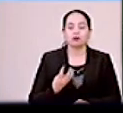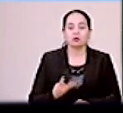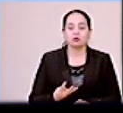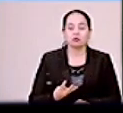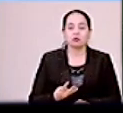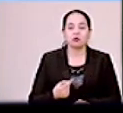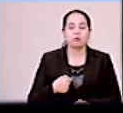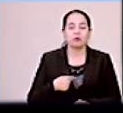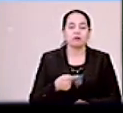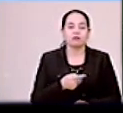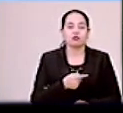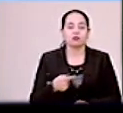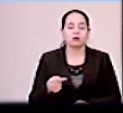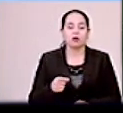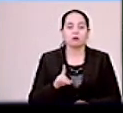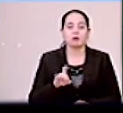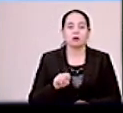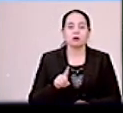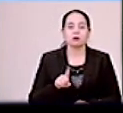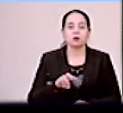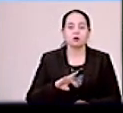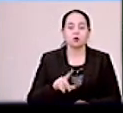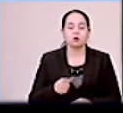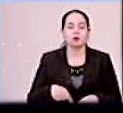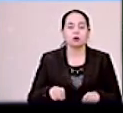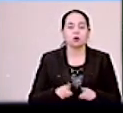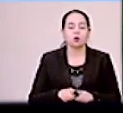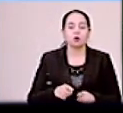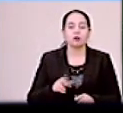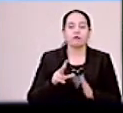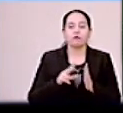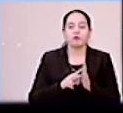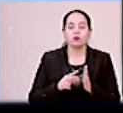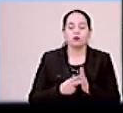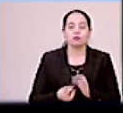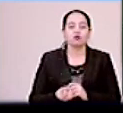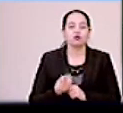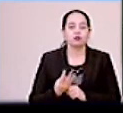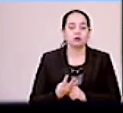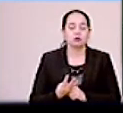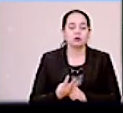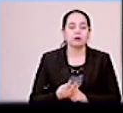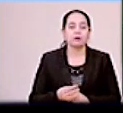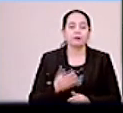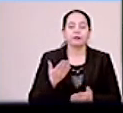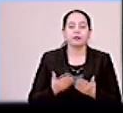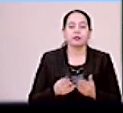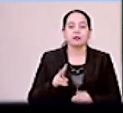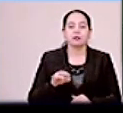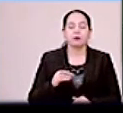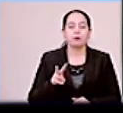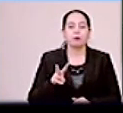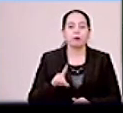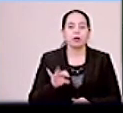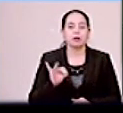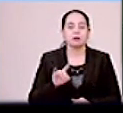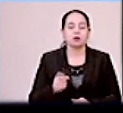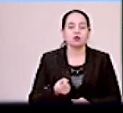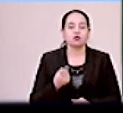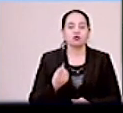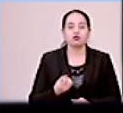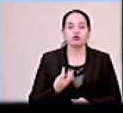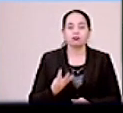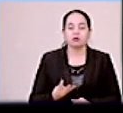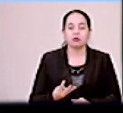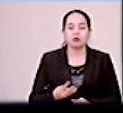четырнадцатых, вычитаем разность, то есть дробь 8 четырнадцатых. Если мы из 11